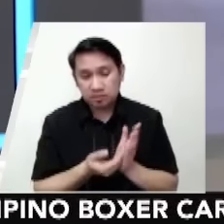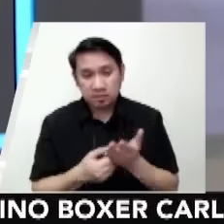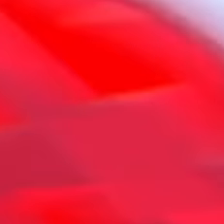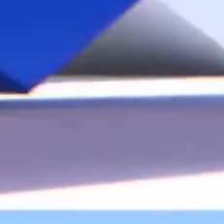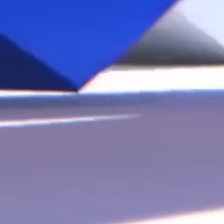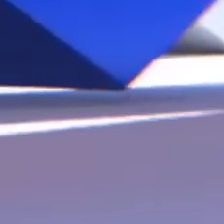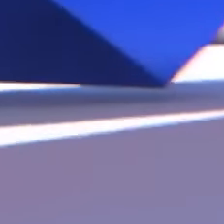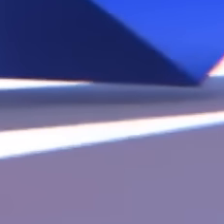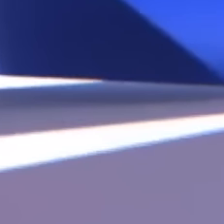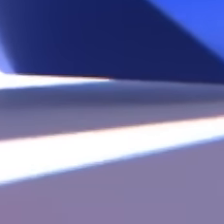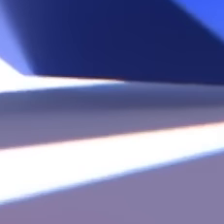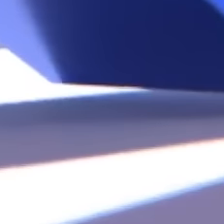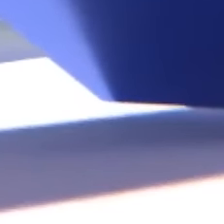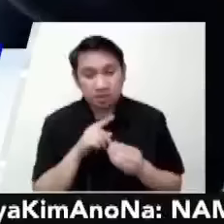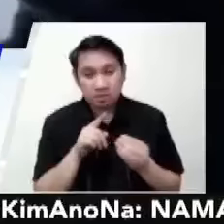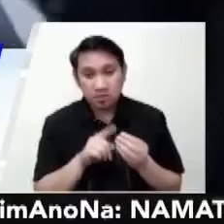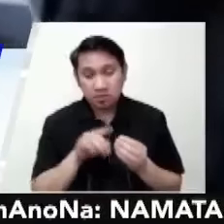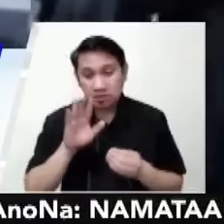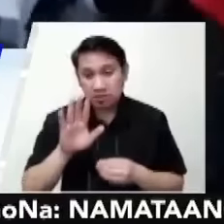Mayrina.